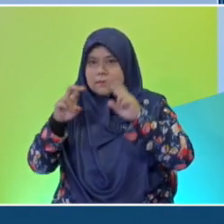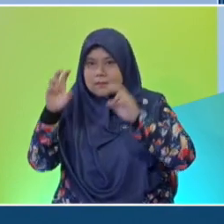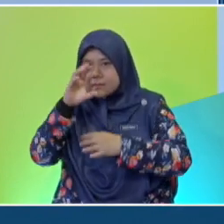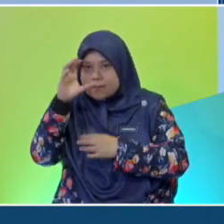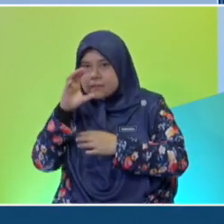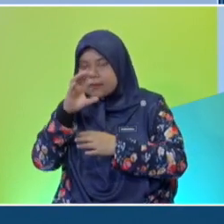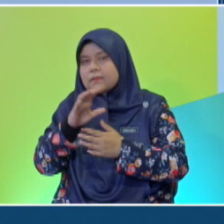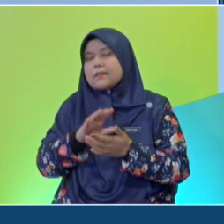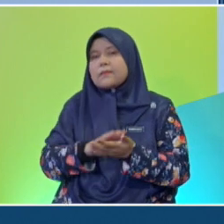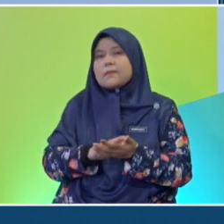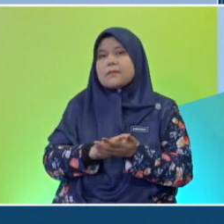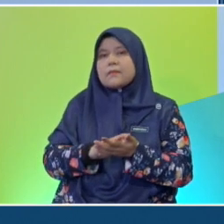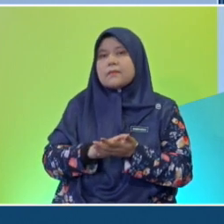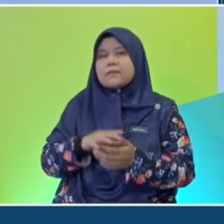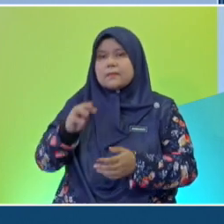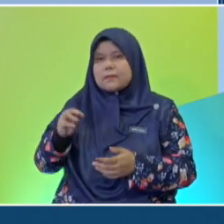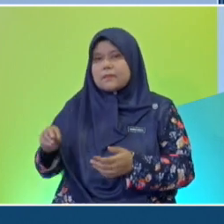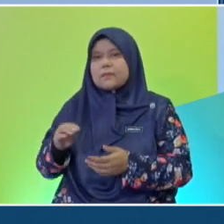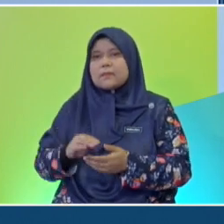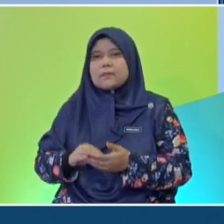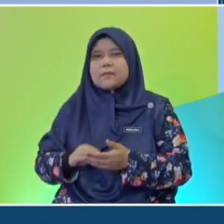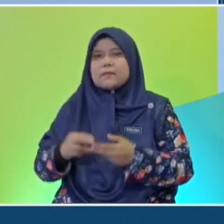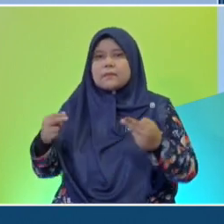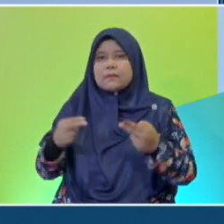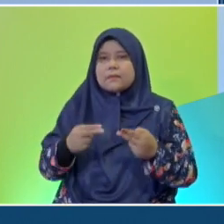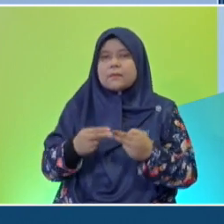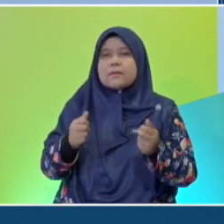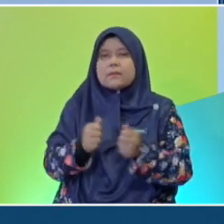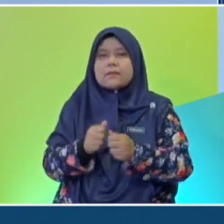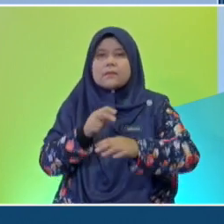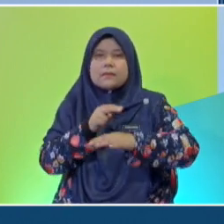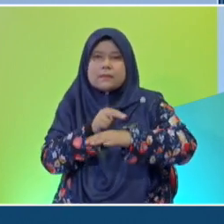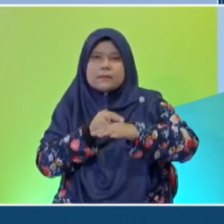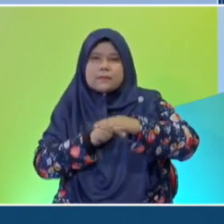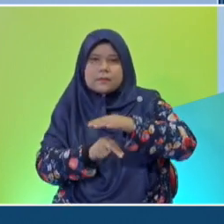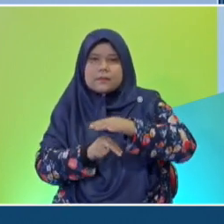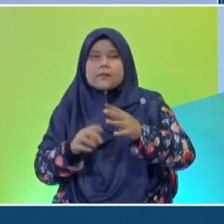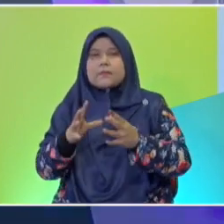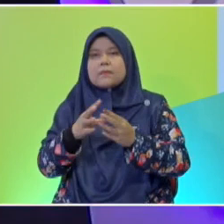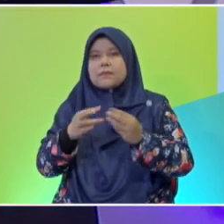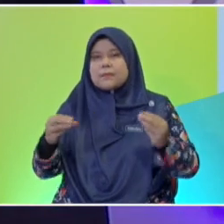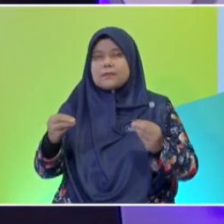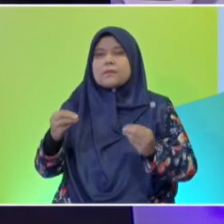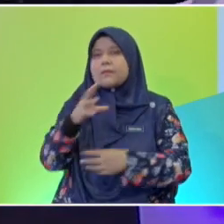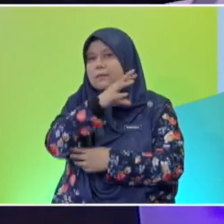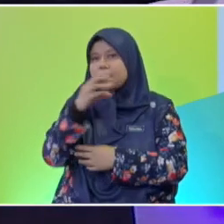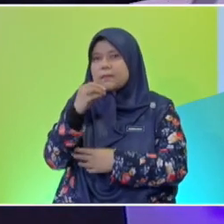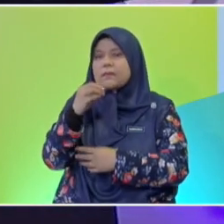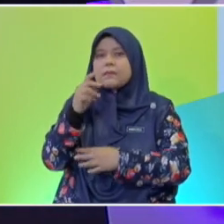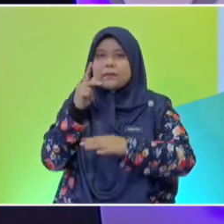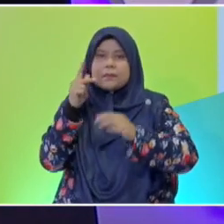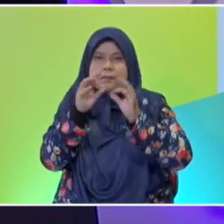yaitu murid menentukan hubungan antara nisbah dan kadar murid-murid di luar sana Boleh juga mengikuti